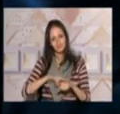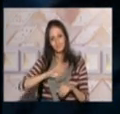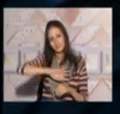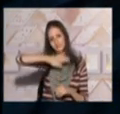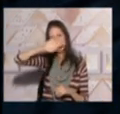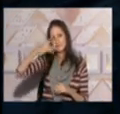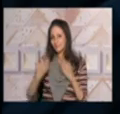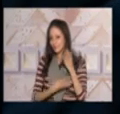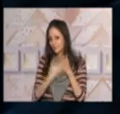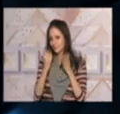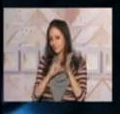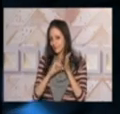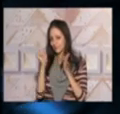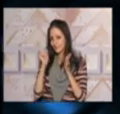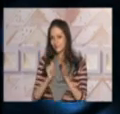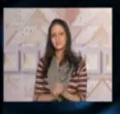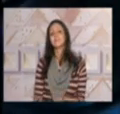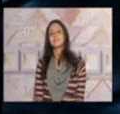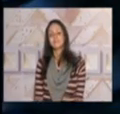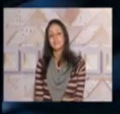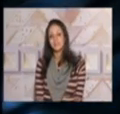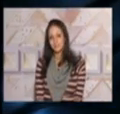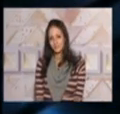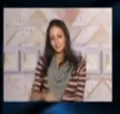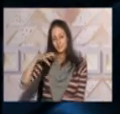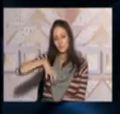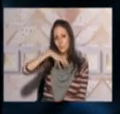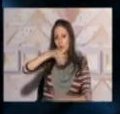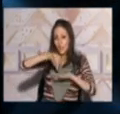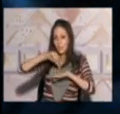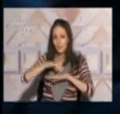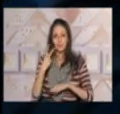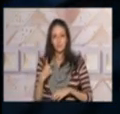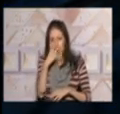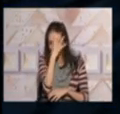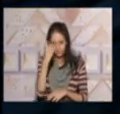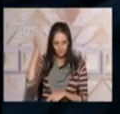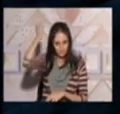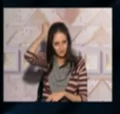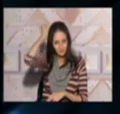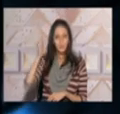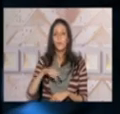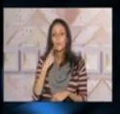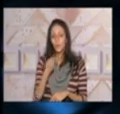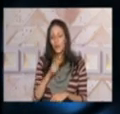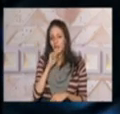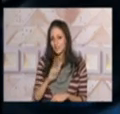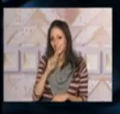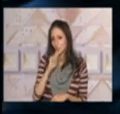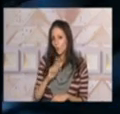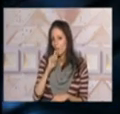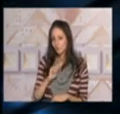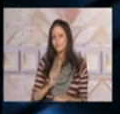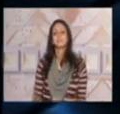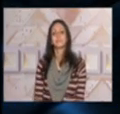يعني الوادي محافظتين الجديد. في الصعيد أو قريتين في الصعيد بالضبط كده. والمركز الثالث كانت الشعرة في دمياط. تمام. خلينا ناخد